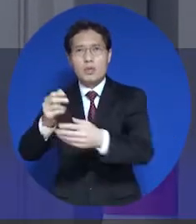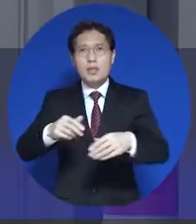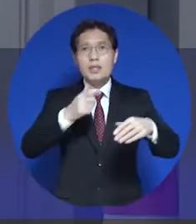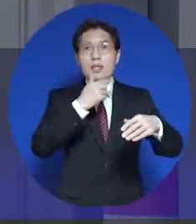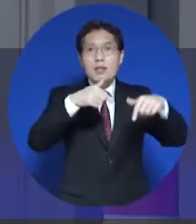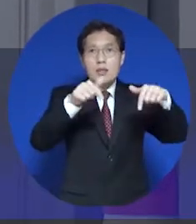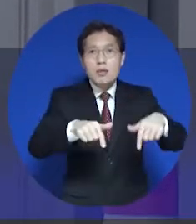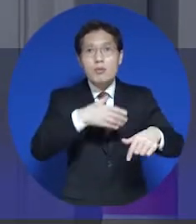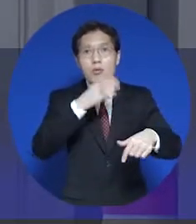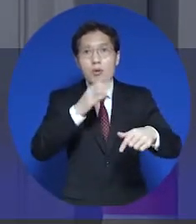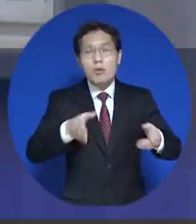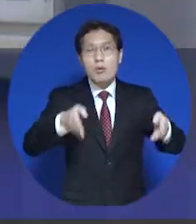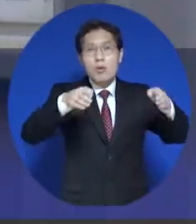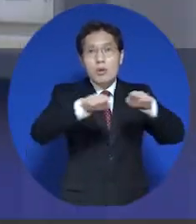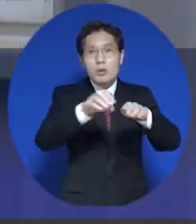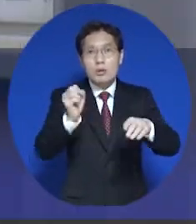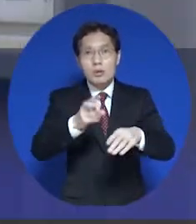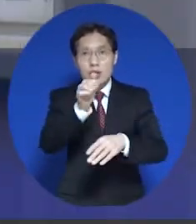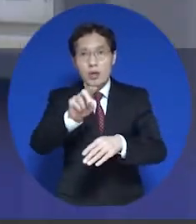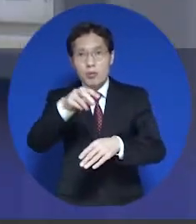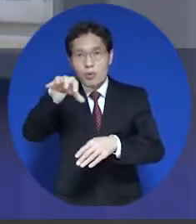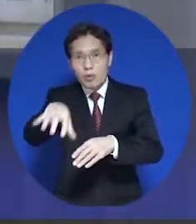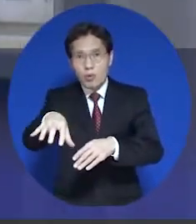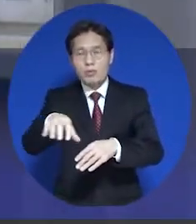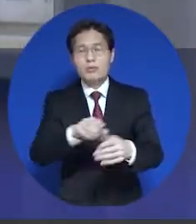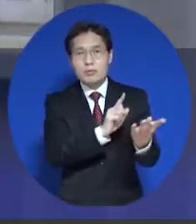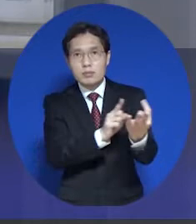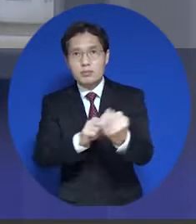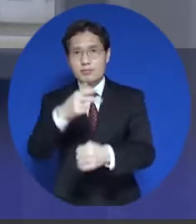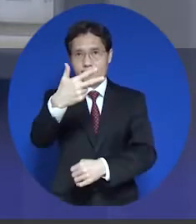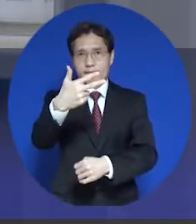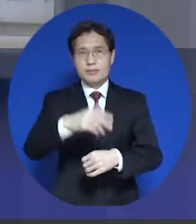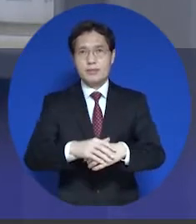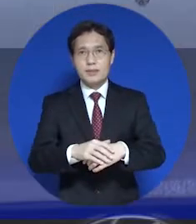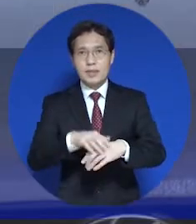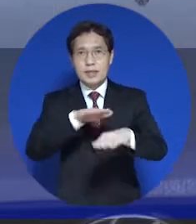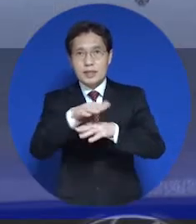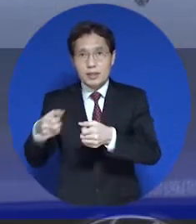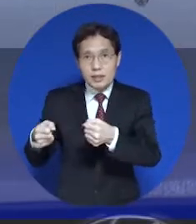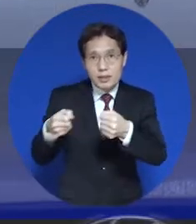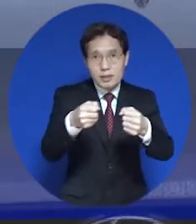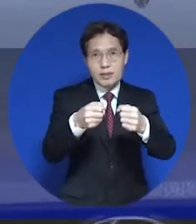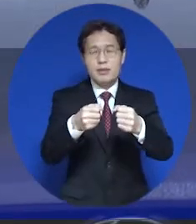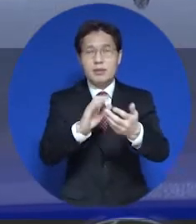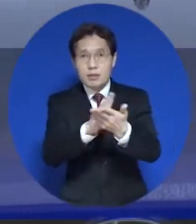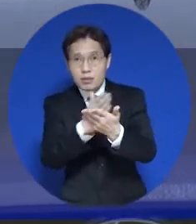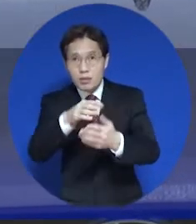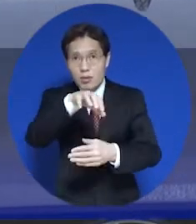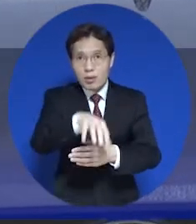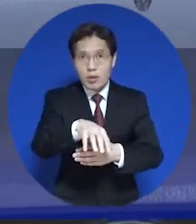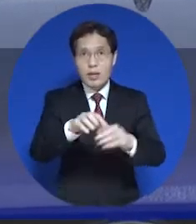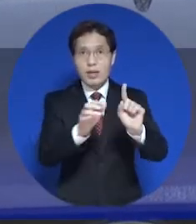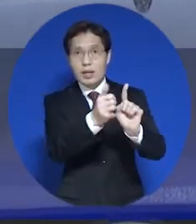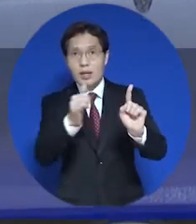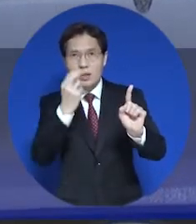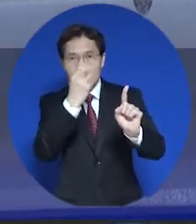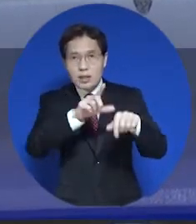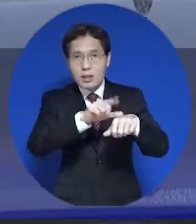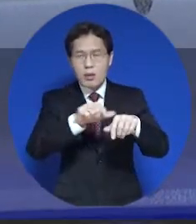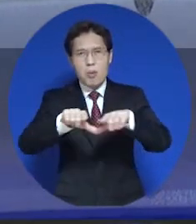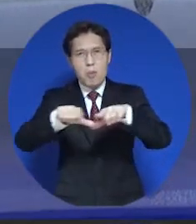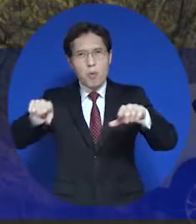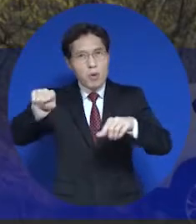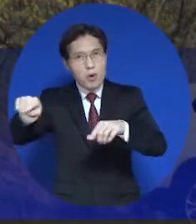현풍 도깨비 시장 주차장 등 7곳이 입니다 드라이브 스루 진료소 는 1인당 검사 시간을 일반